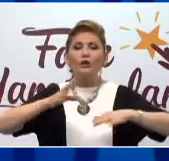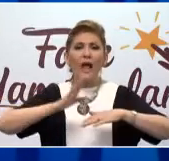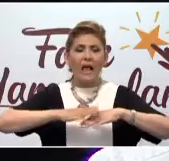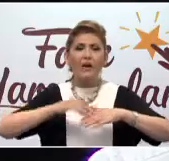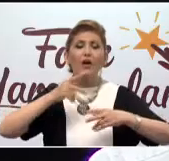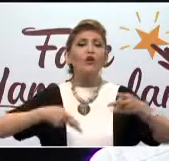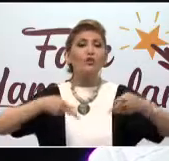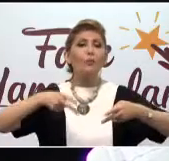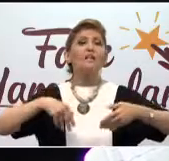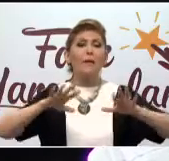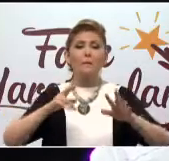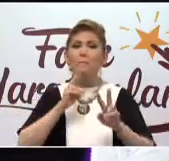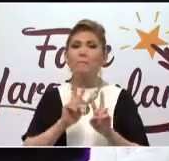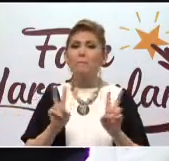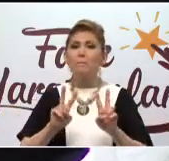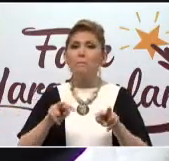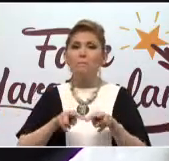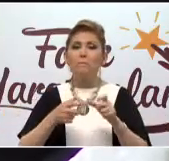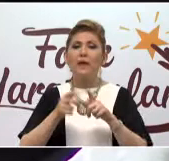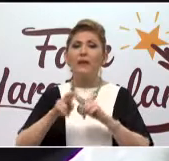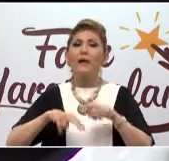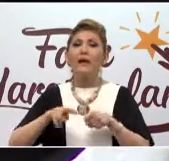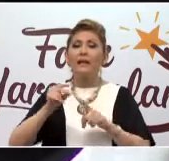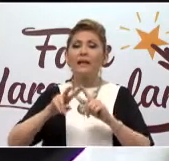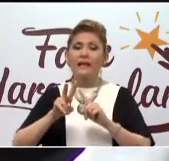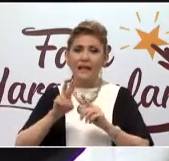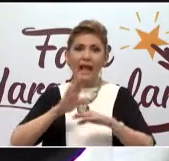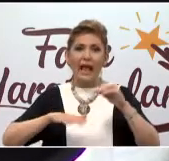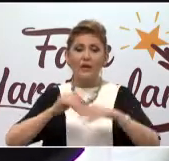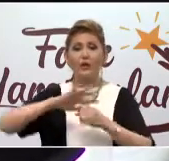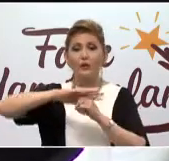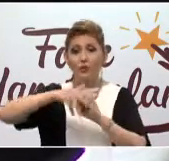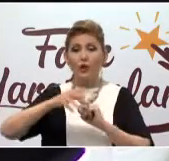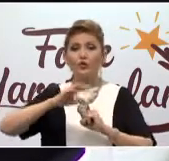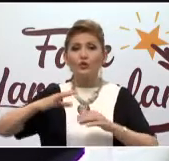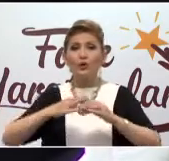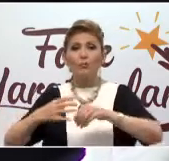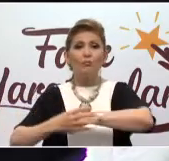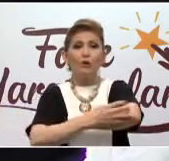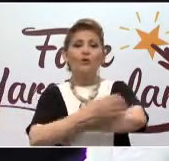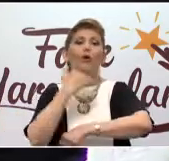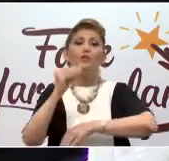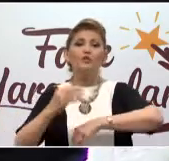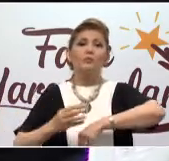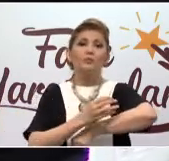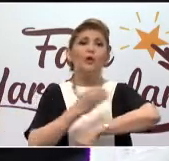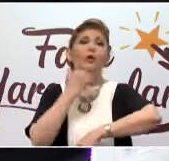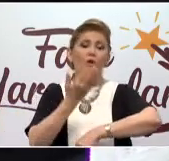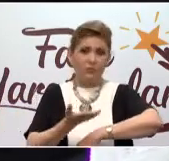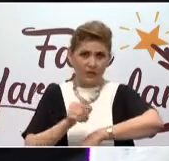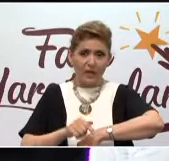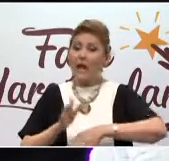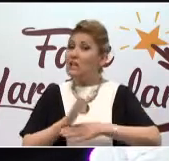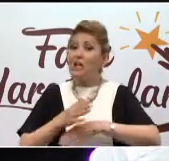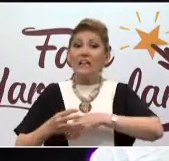robotik değil de mekanik eller bunlar. Dünyada çünkü çocuklara protez takılmıyor. Böyle bir gerçek var. Üç boyutlu.